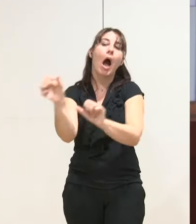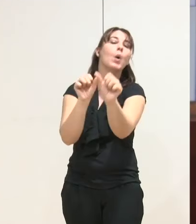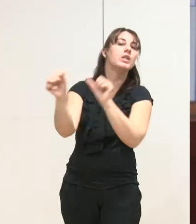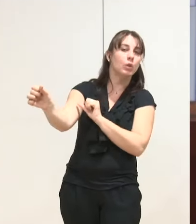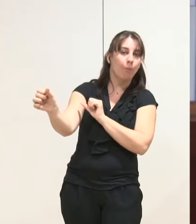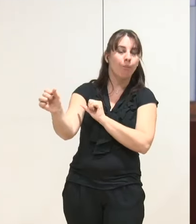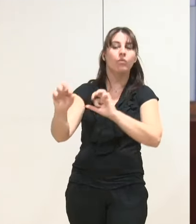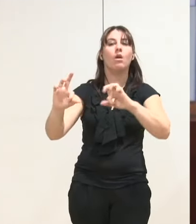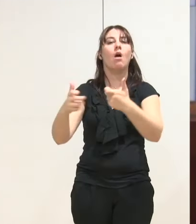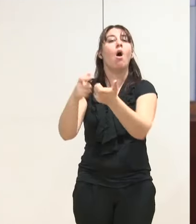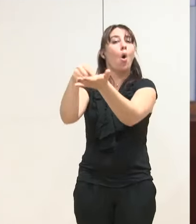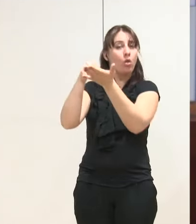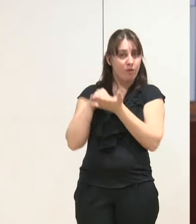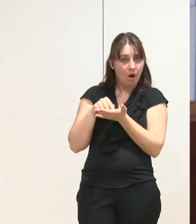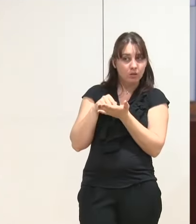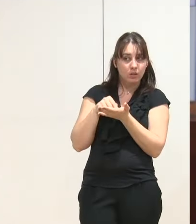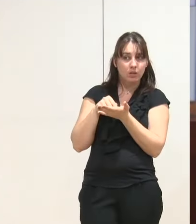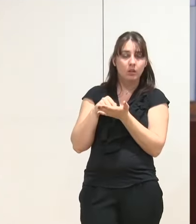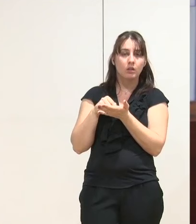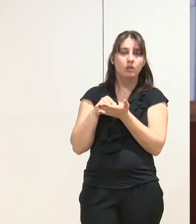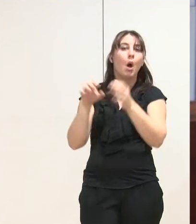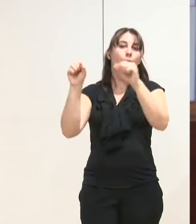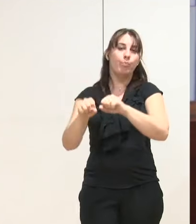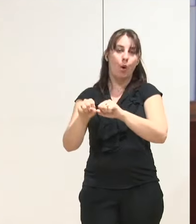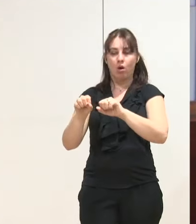la redevance pourra être